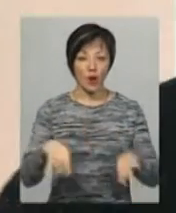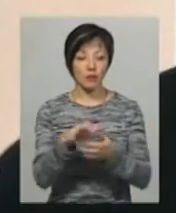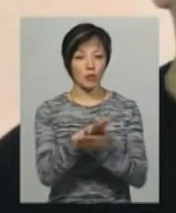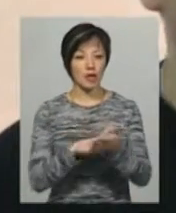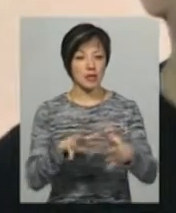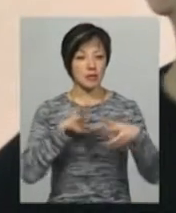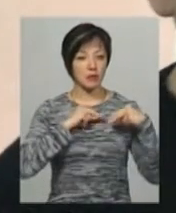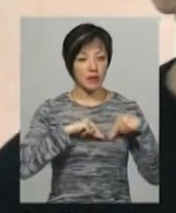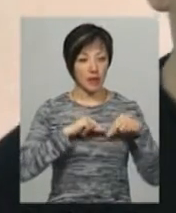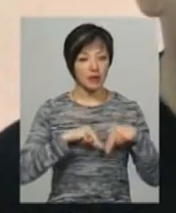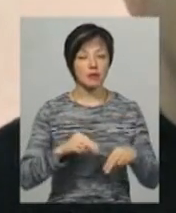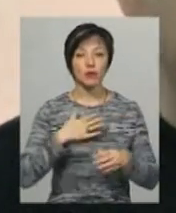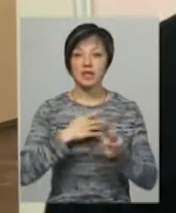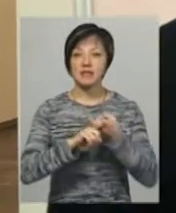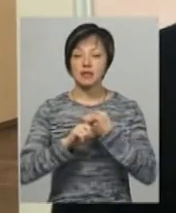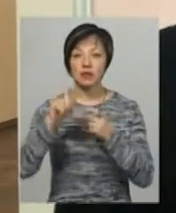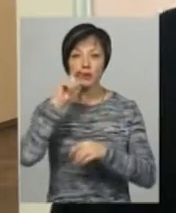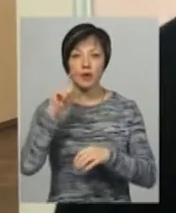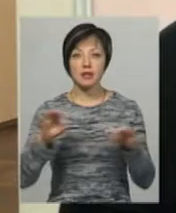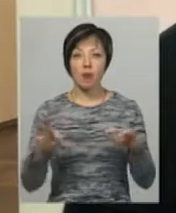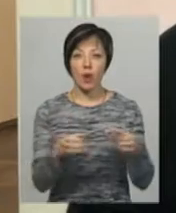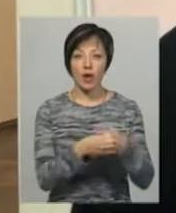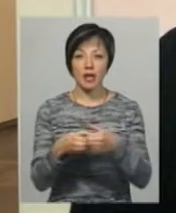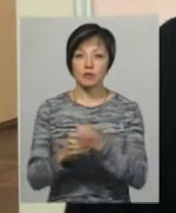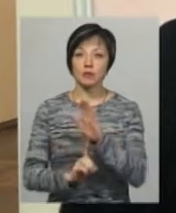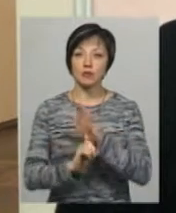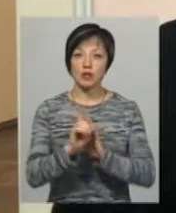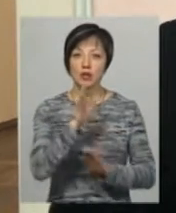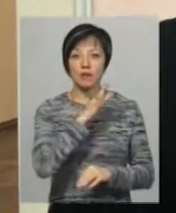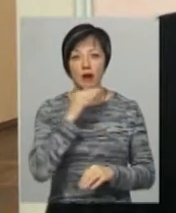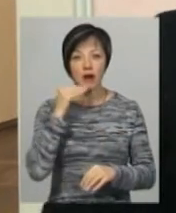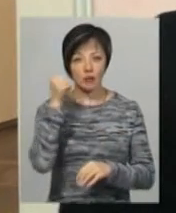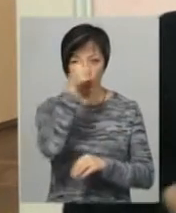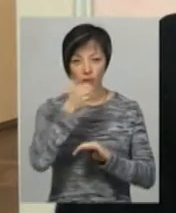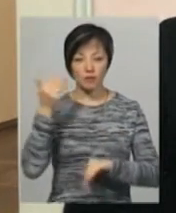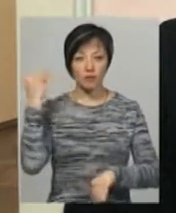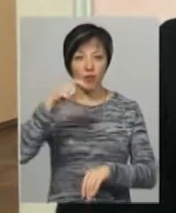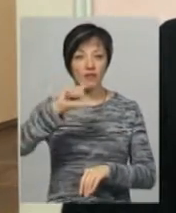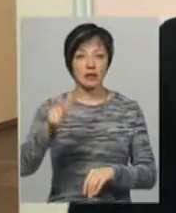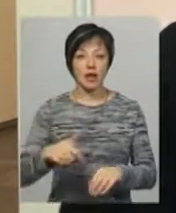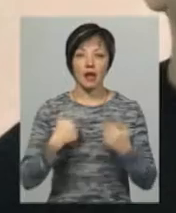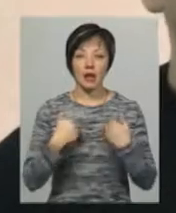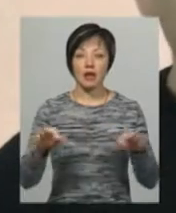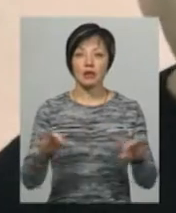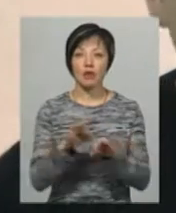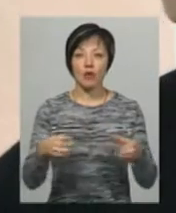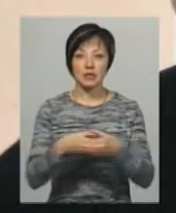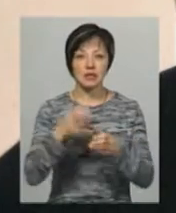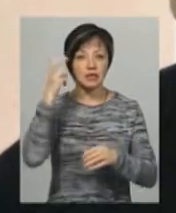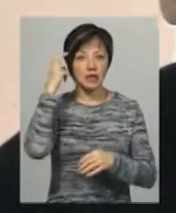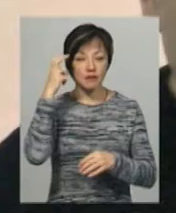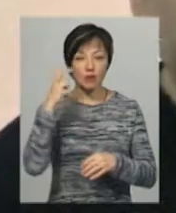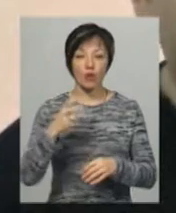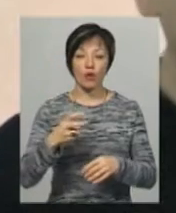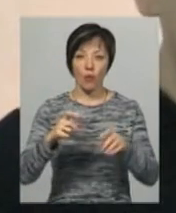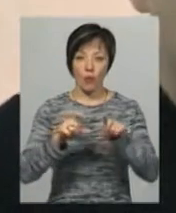подальша співпраця. Мої зв'язки з українськими оркестрами розпочалися багато років тому в Італії. Я диригував оркестром з Київської